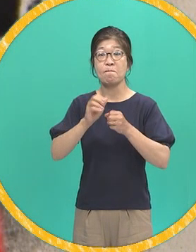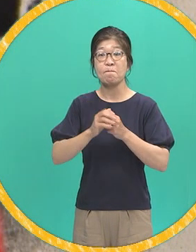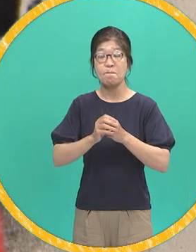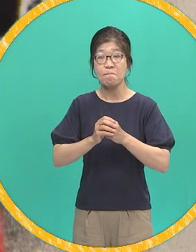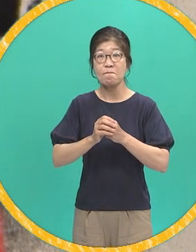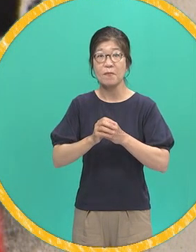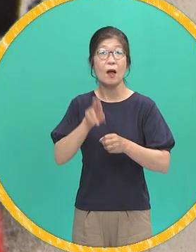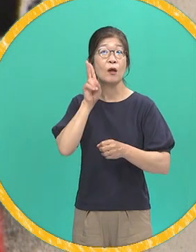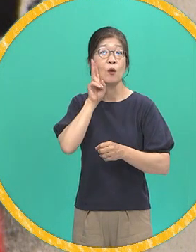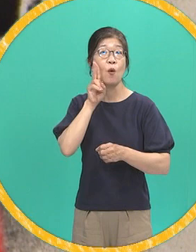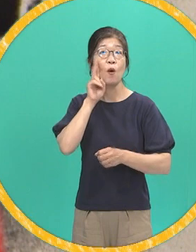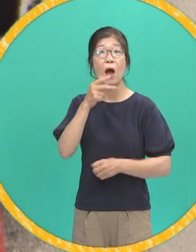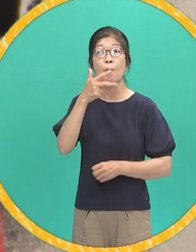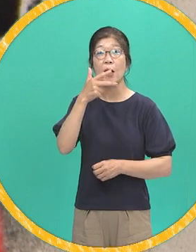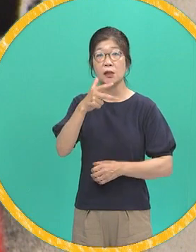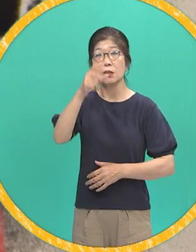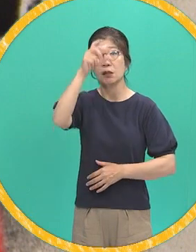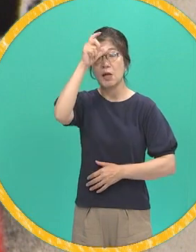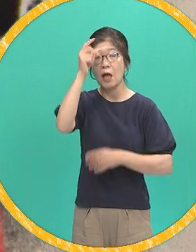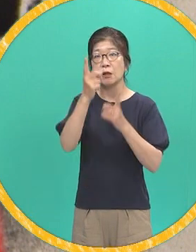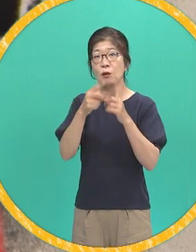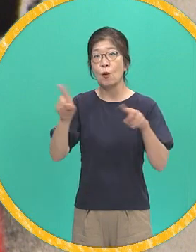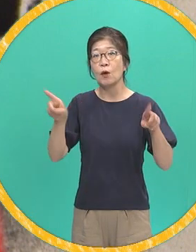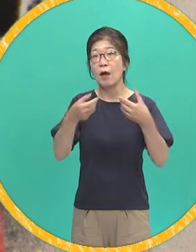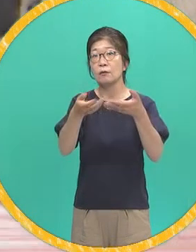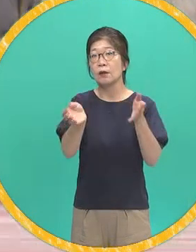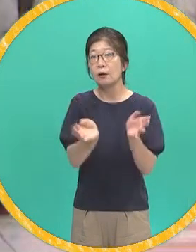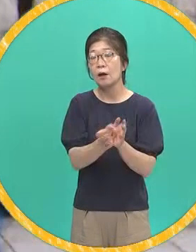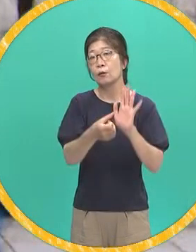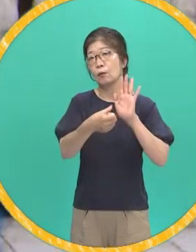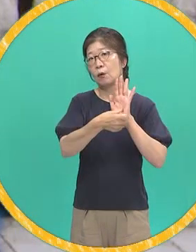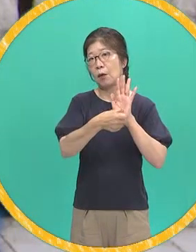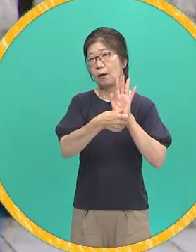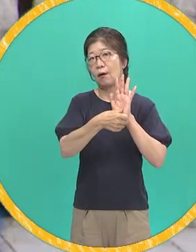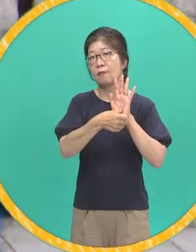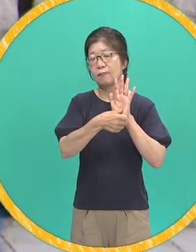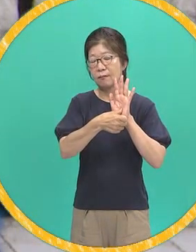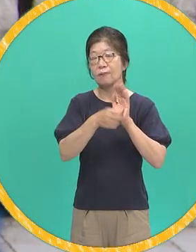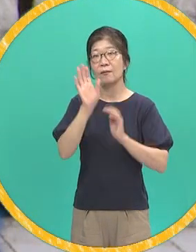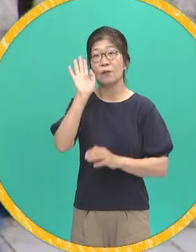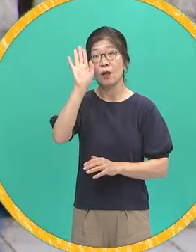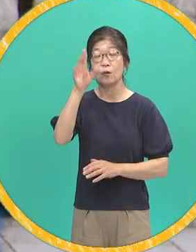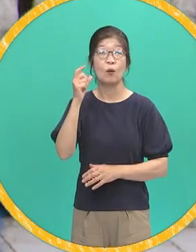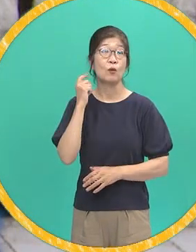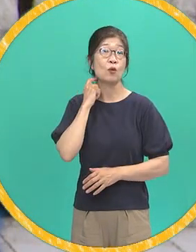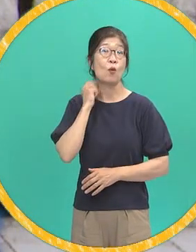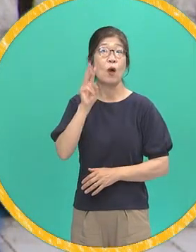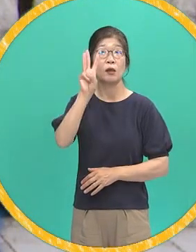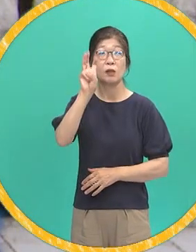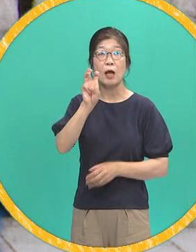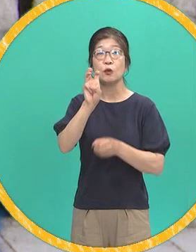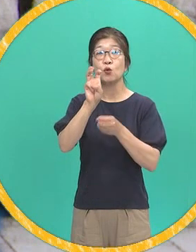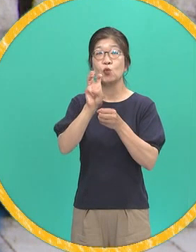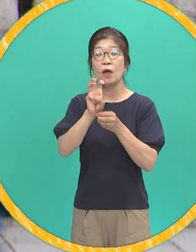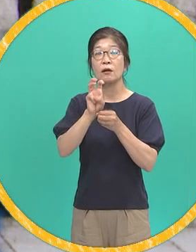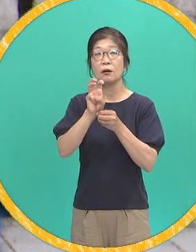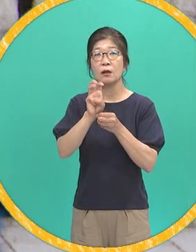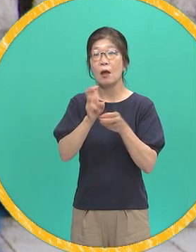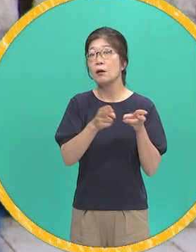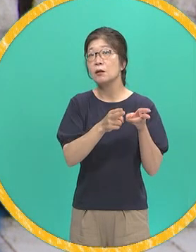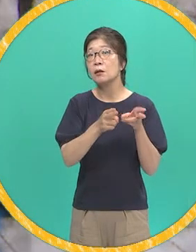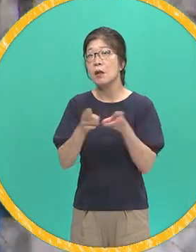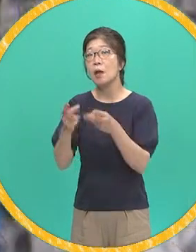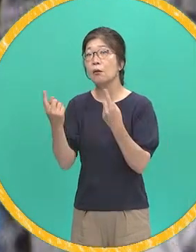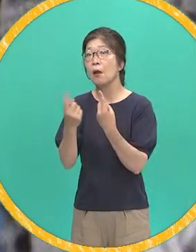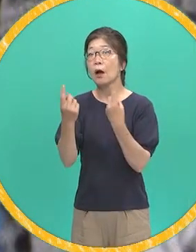市警察音楽隊として発足しましたその後昭和30年に警察制度の改正